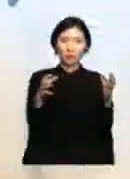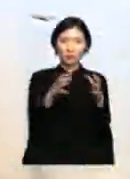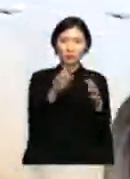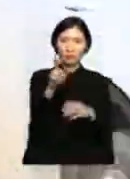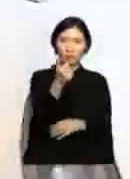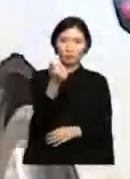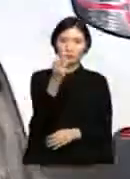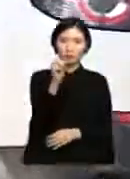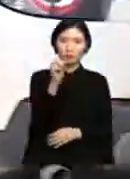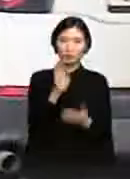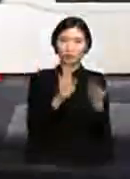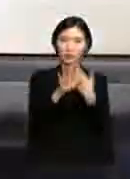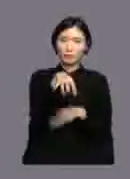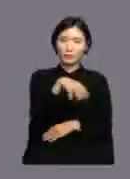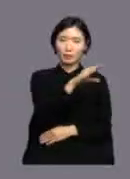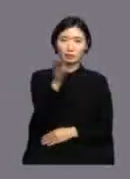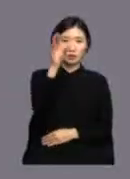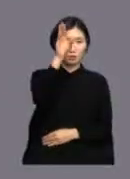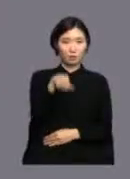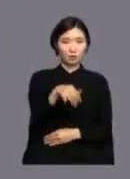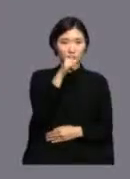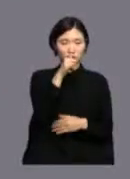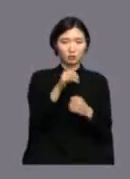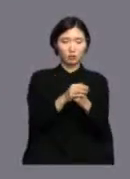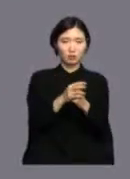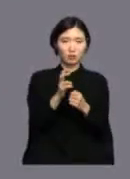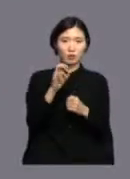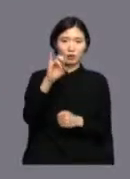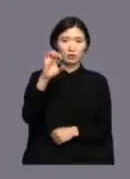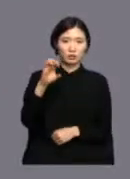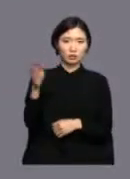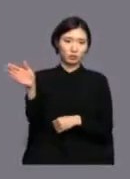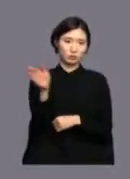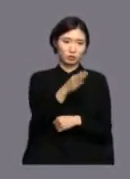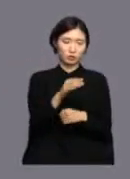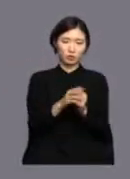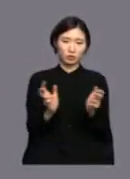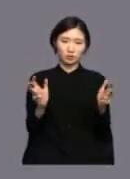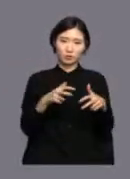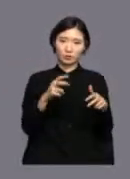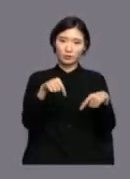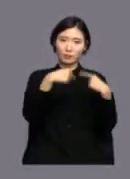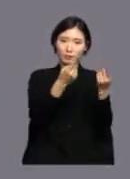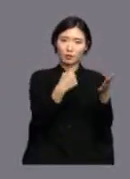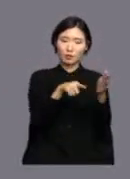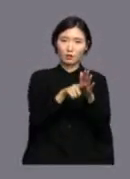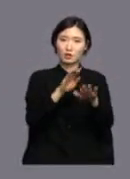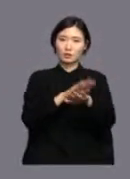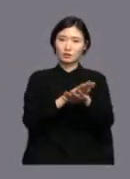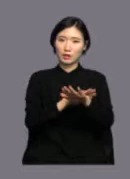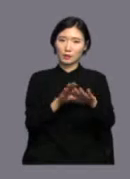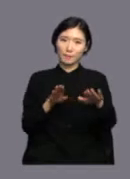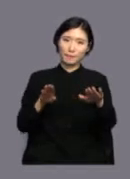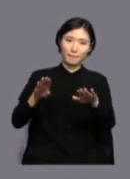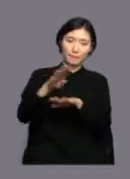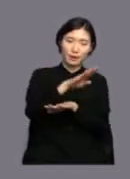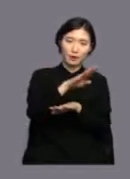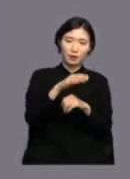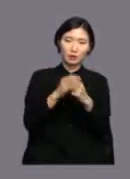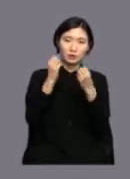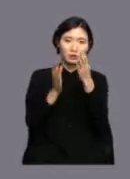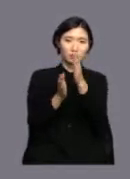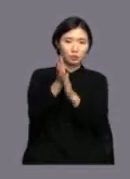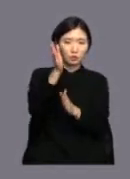앞에 사거리가 존재한다는 것. 송파 IC에서 나온 차가 성남으로 가기 위해 좌회전을 하거나 위례신도시로 가기